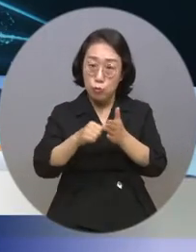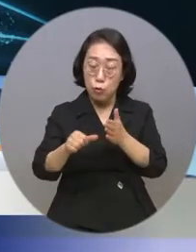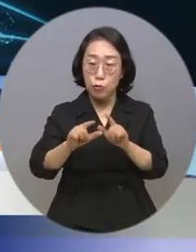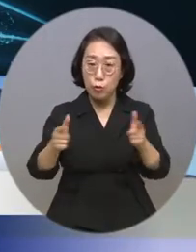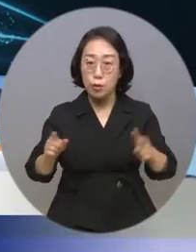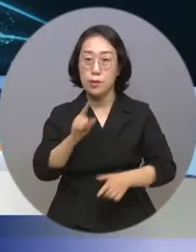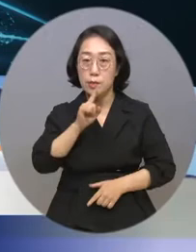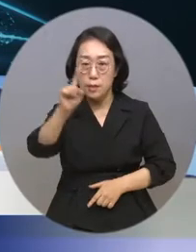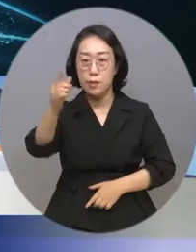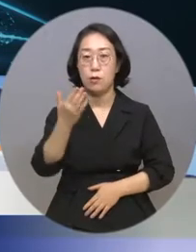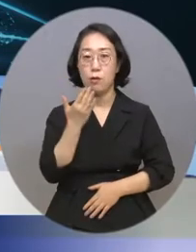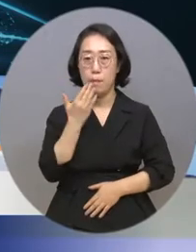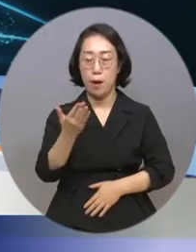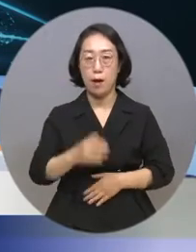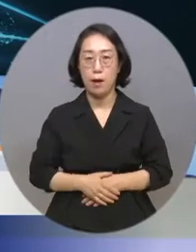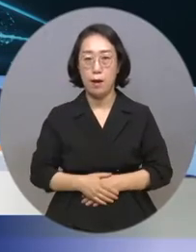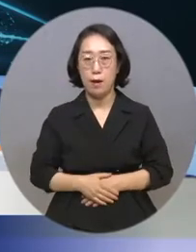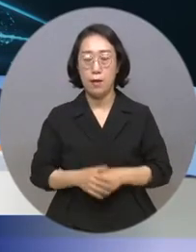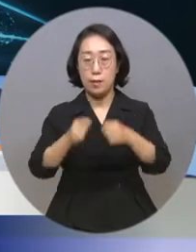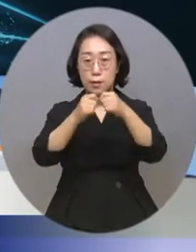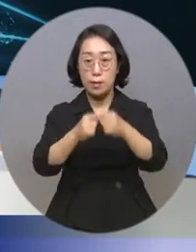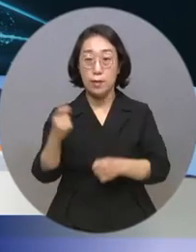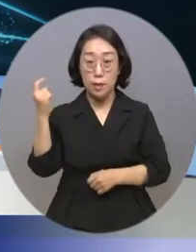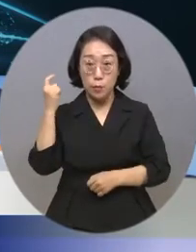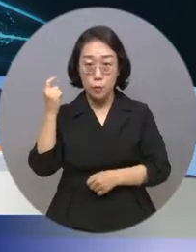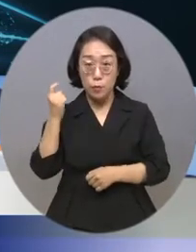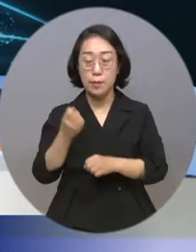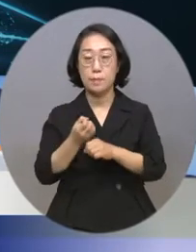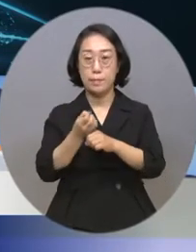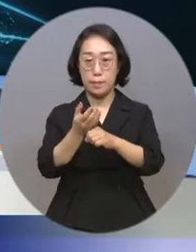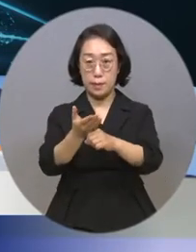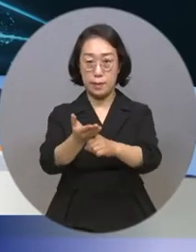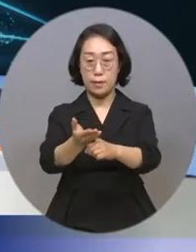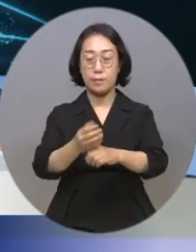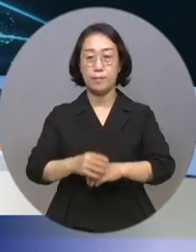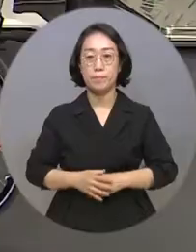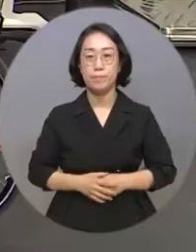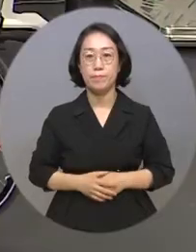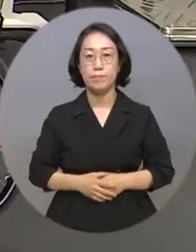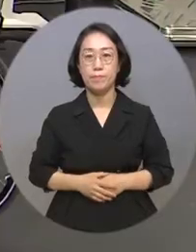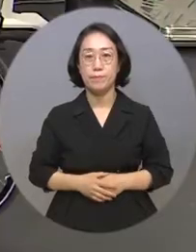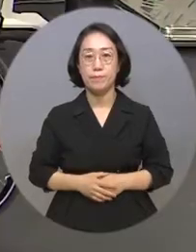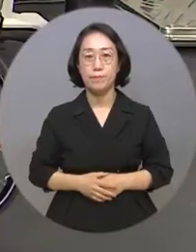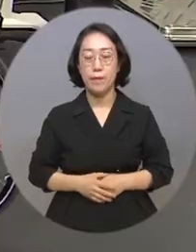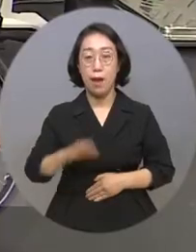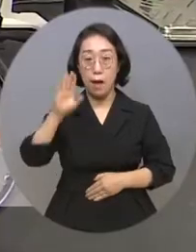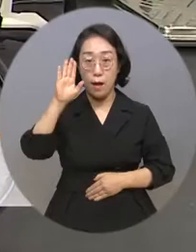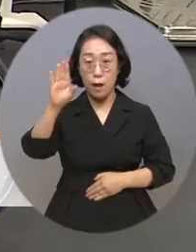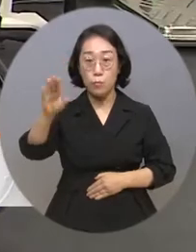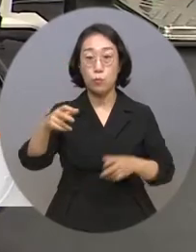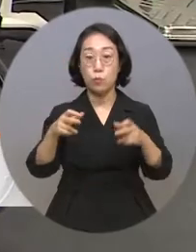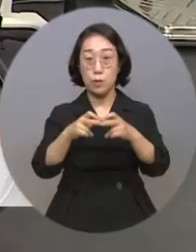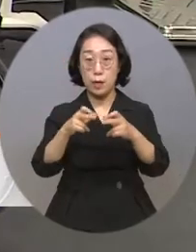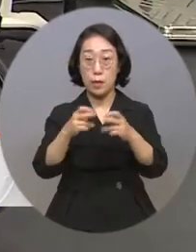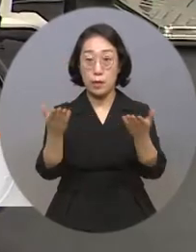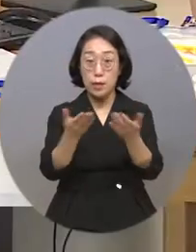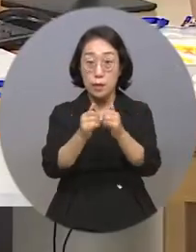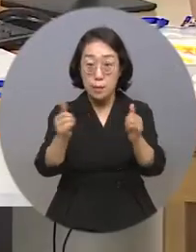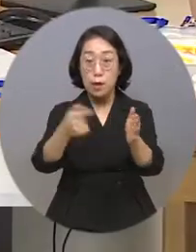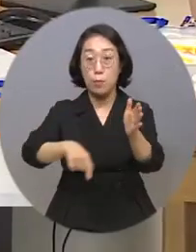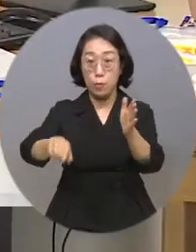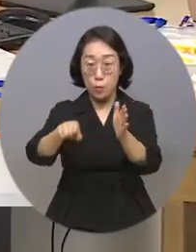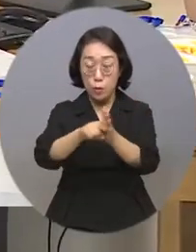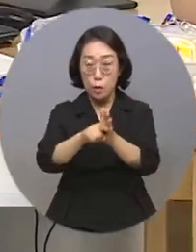신청할 수 있게 됩니다 자세한 내용 박성용 기자가 전합니다 앞으로 장애인 근로자들 위한